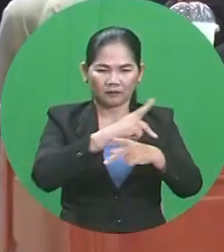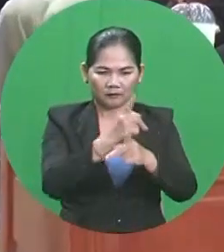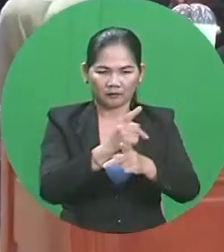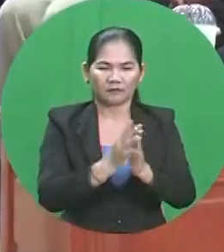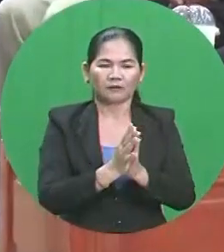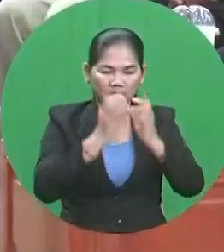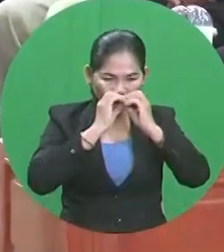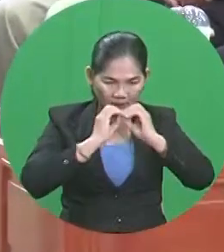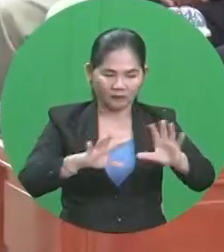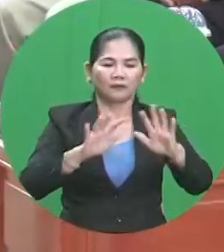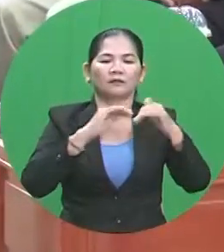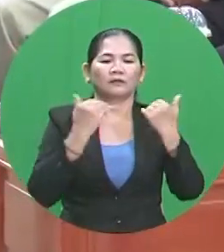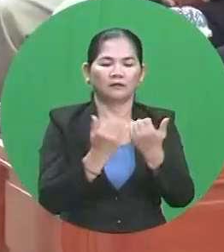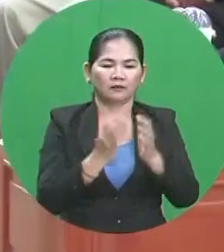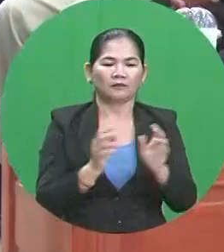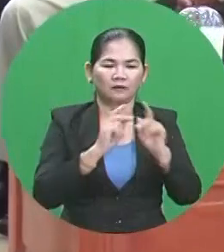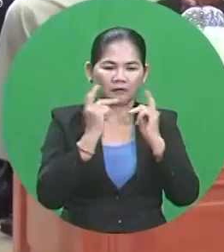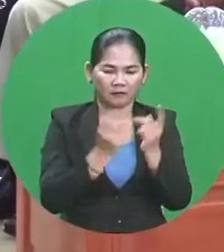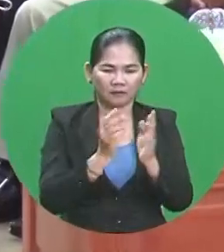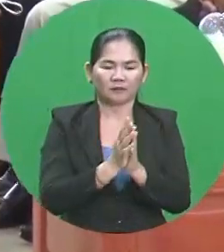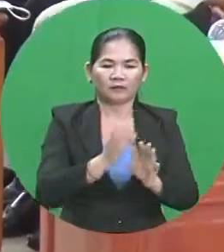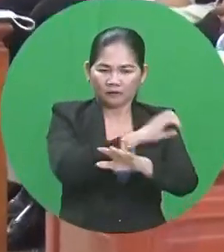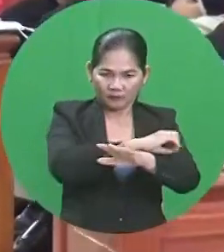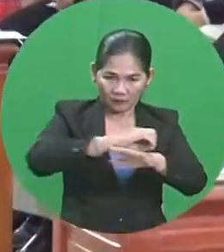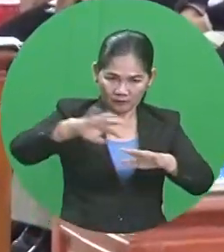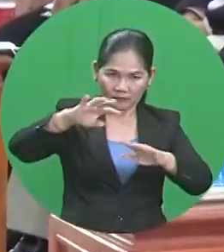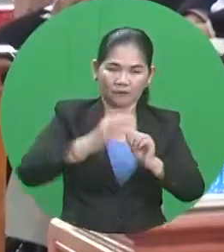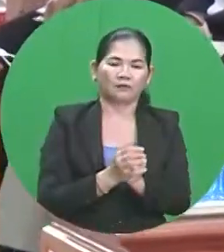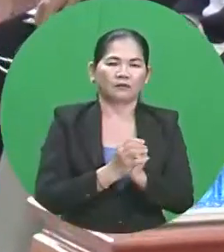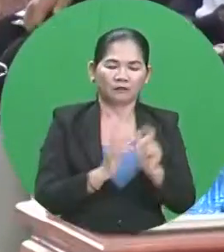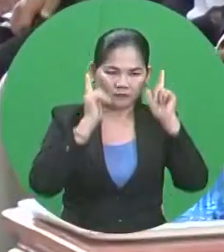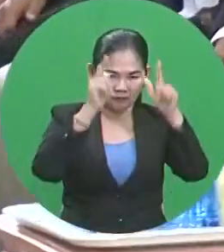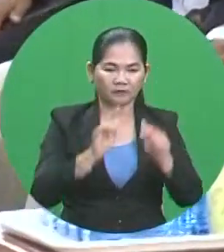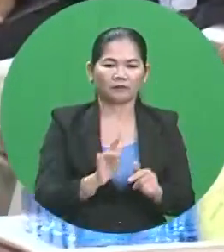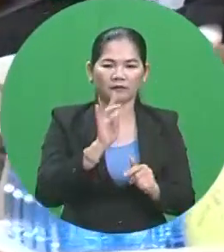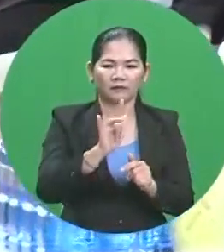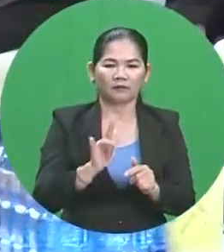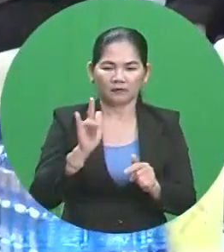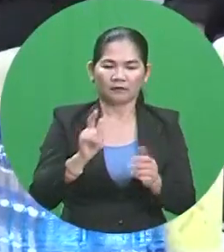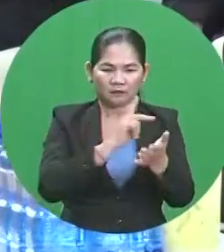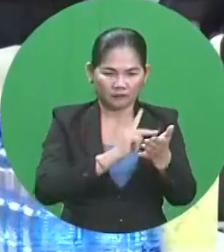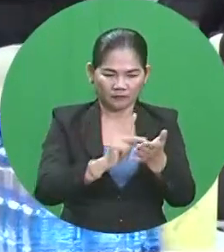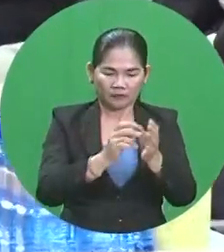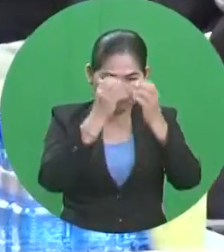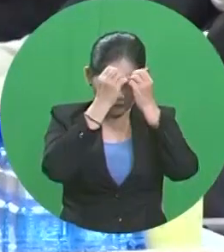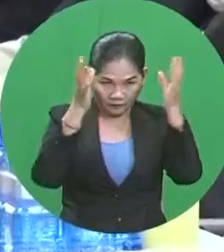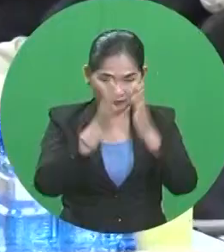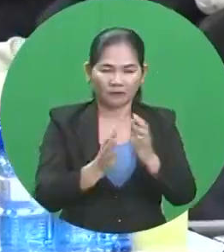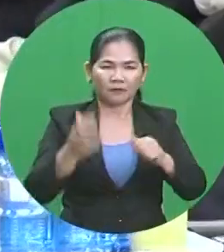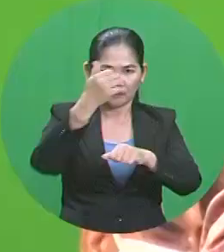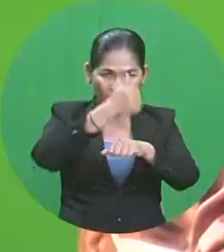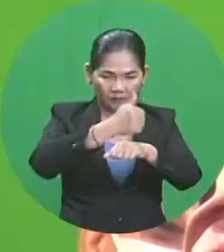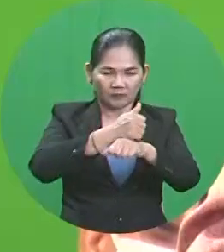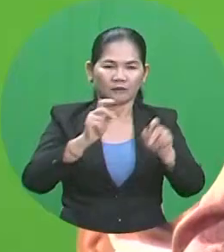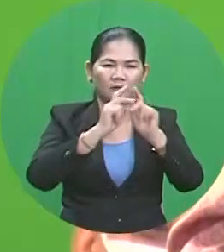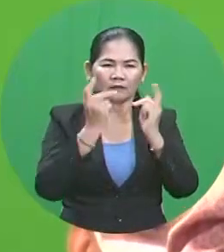ការប្រកាសសមាជិកភាពគណៈកម្មការផលិតភាពយន្តដែលមានឯកឧត្តមមហាយុទ្ធរដ្ឋលេខាធិការក្រសួងព័ត៌មានជាប្រធានគ